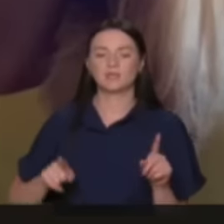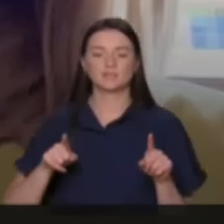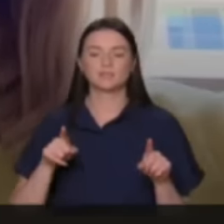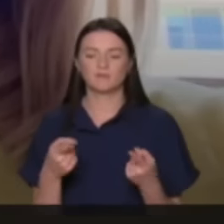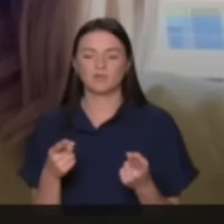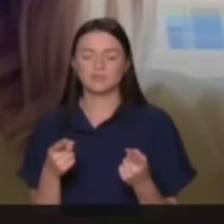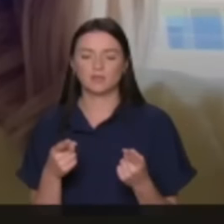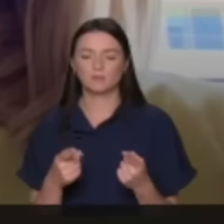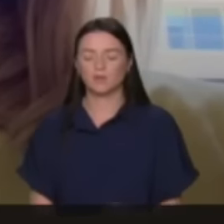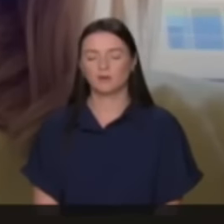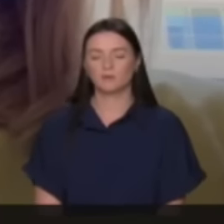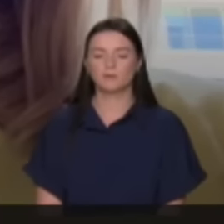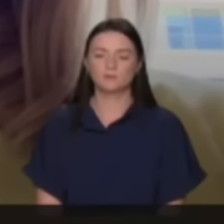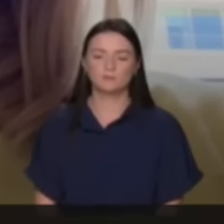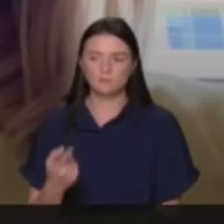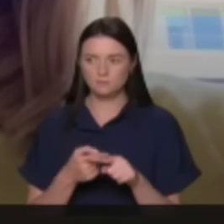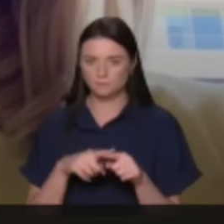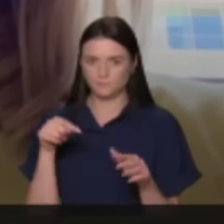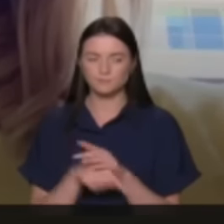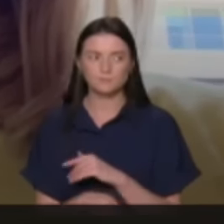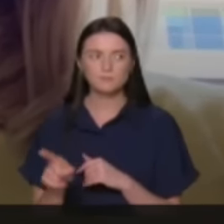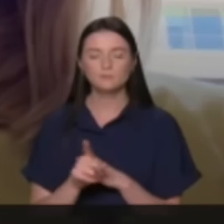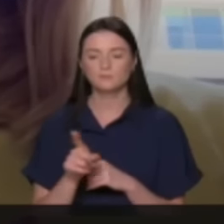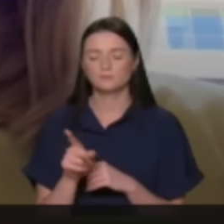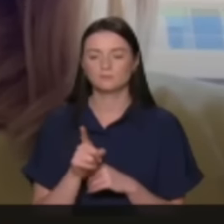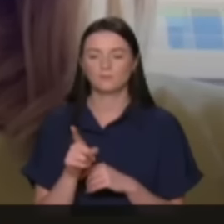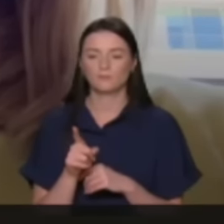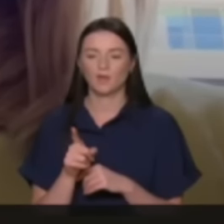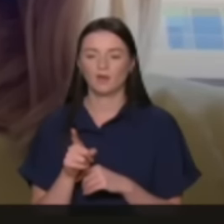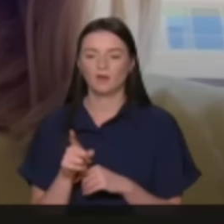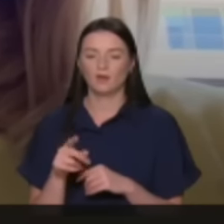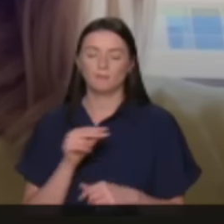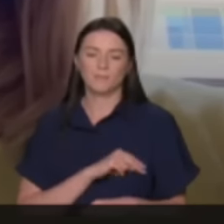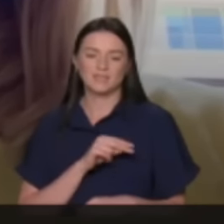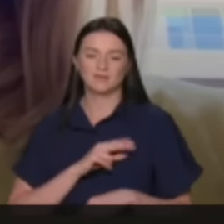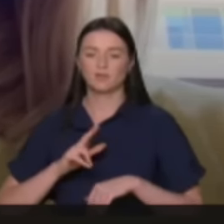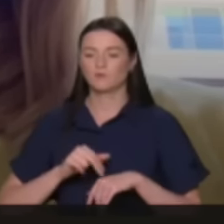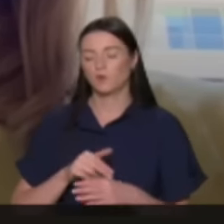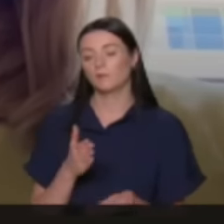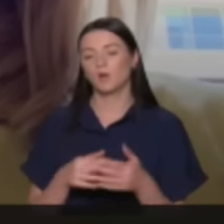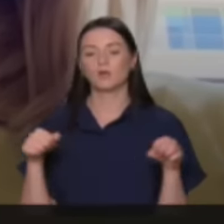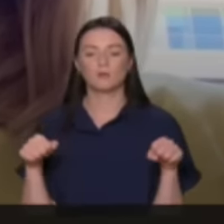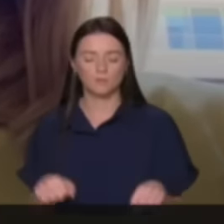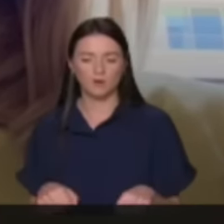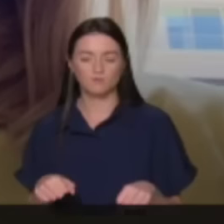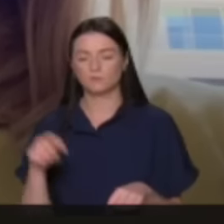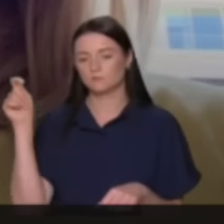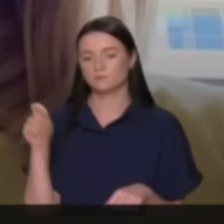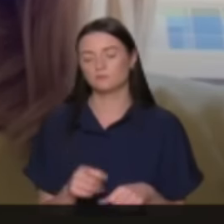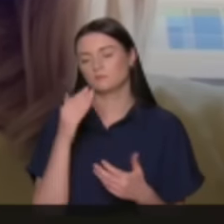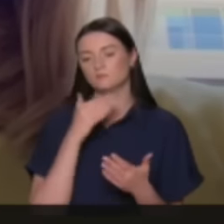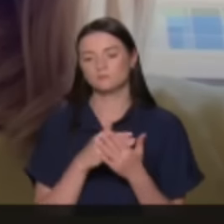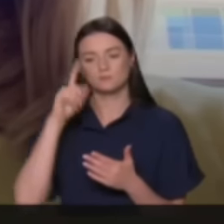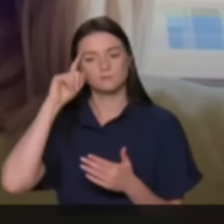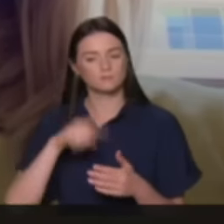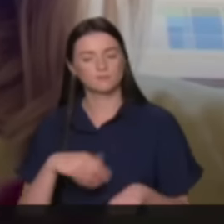затримання? А це означає, що дільничний працівник поліції має право приїхати за останню відому